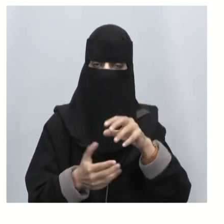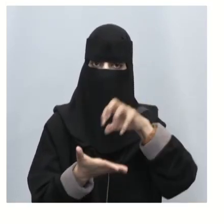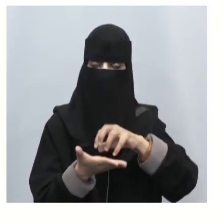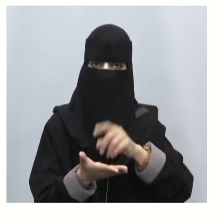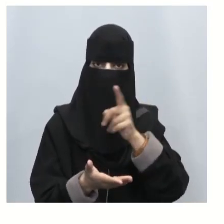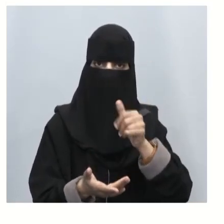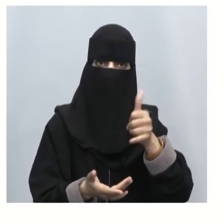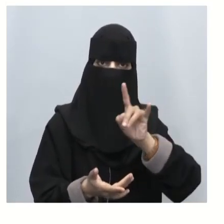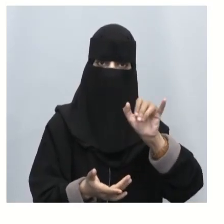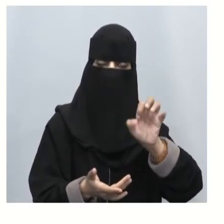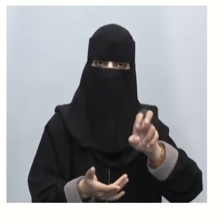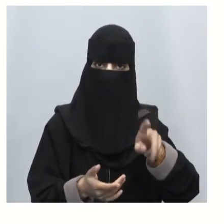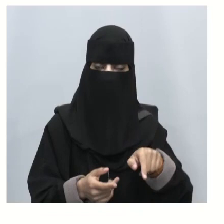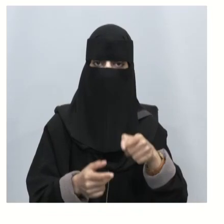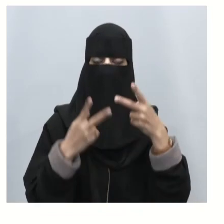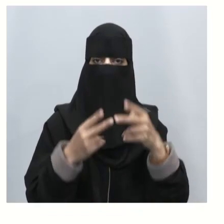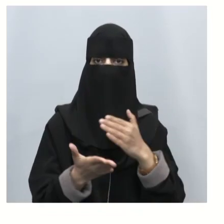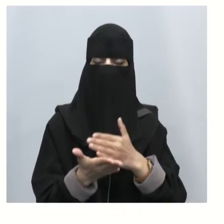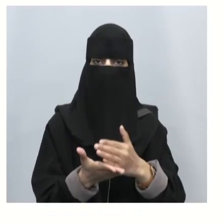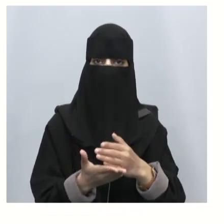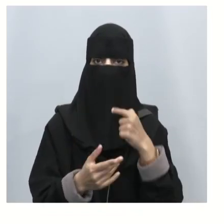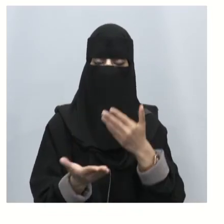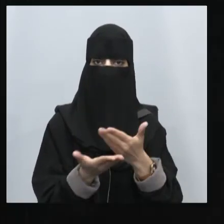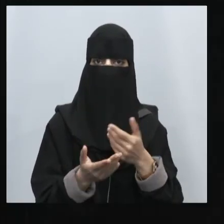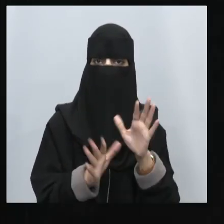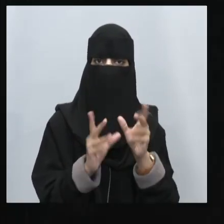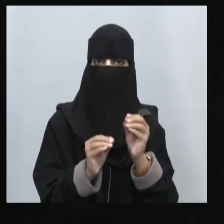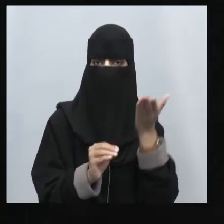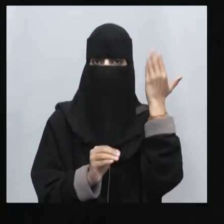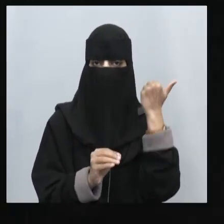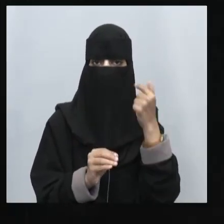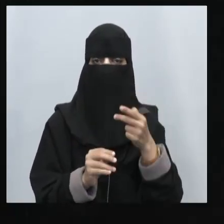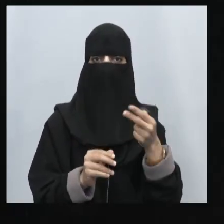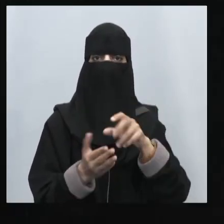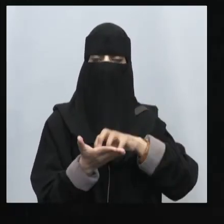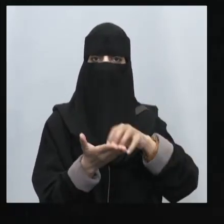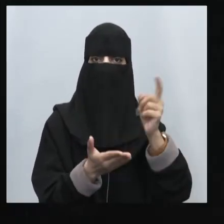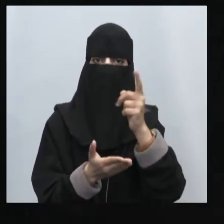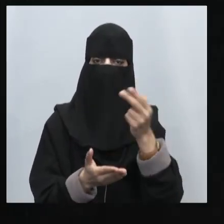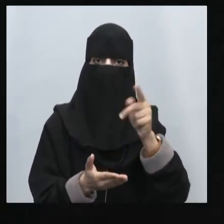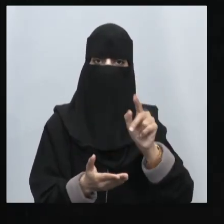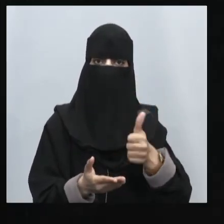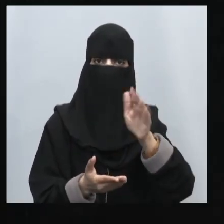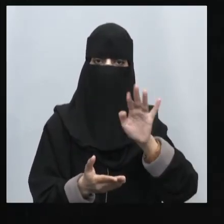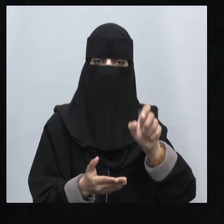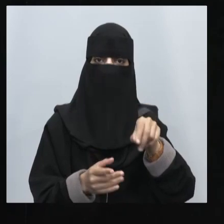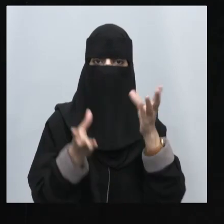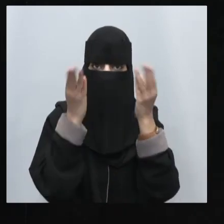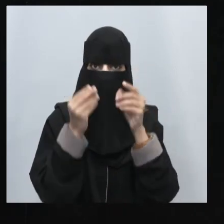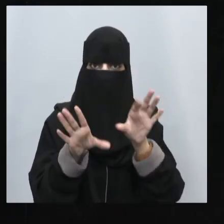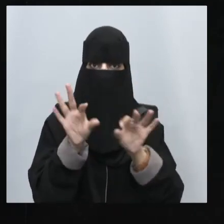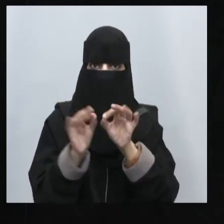وتحدثنا في الحصه الماضيه عن الدوله العباسيه وتعرفنا على مجموعه من المعلومات عن هذه الدوله